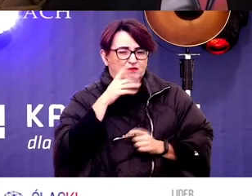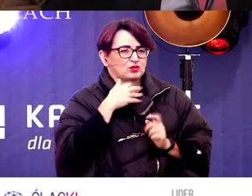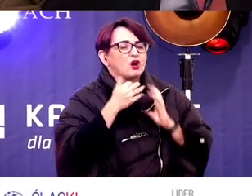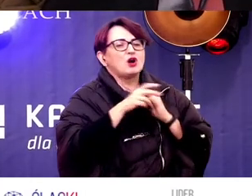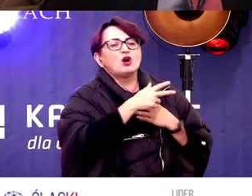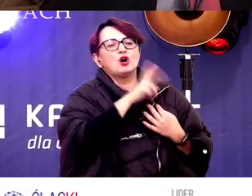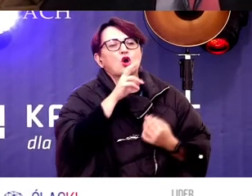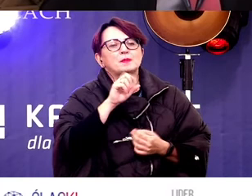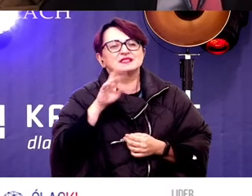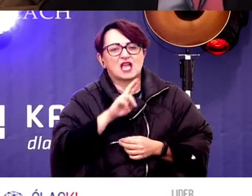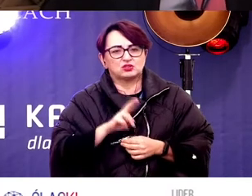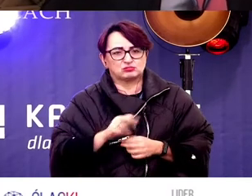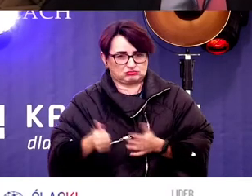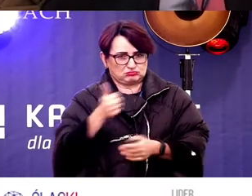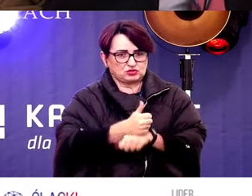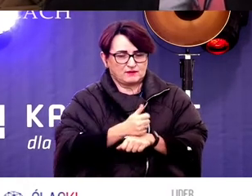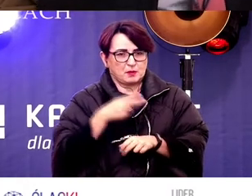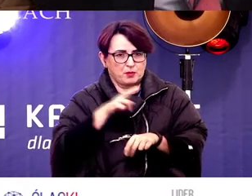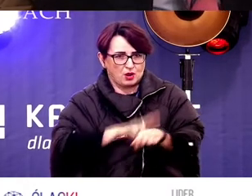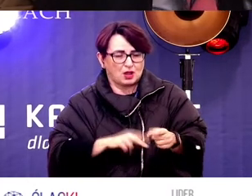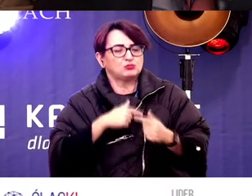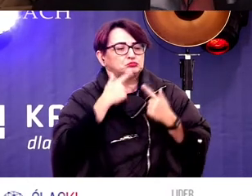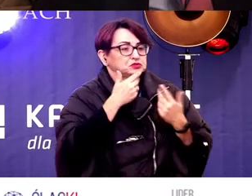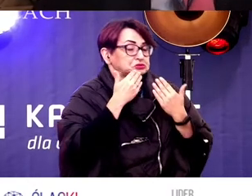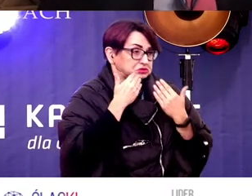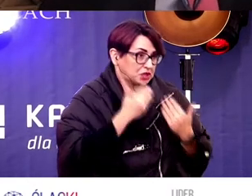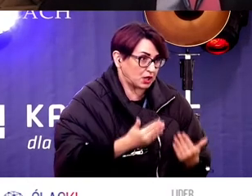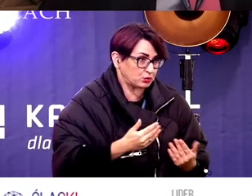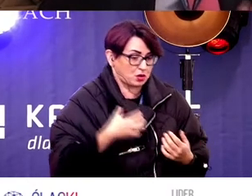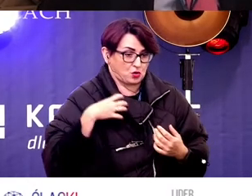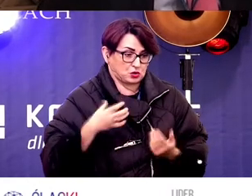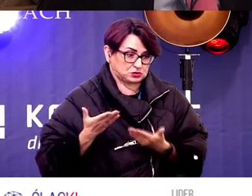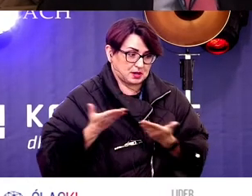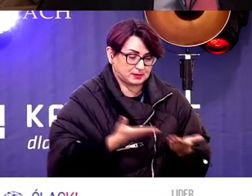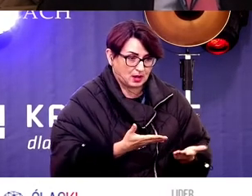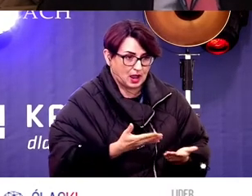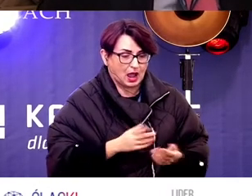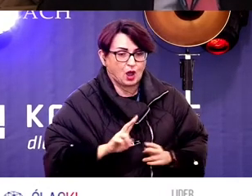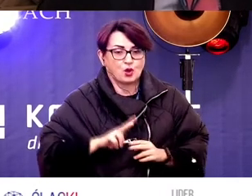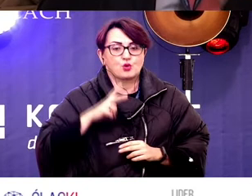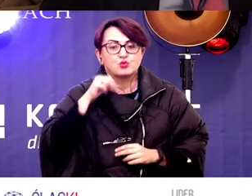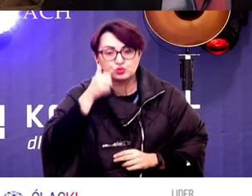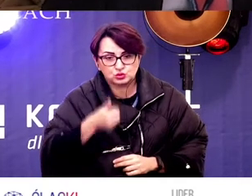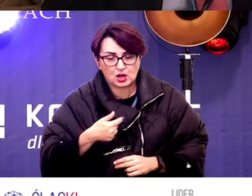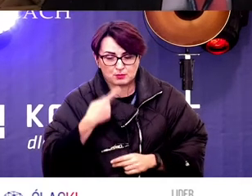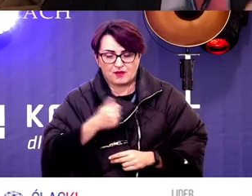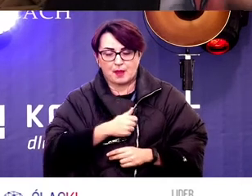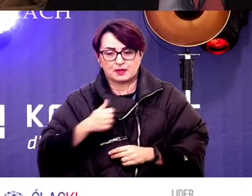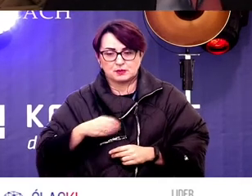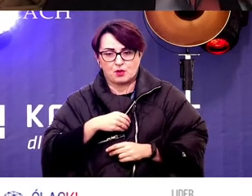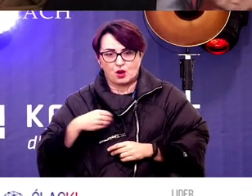komisarzowi policji, mówię: panie komisarzu, no, dziękujemy za taką gościnność. Na drugi dzień przychodzimy znowu, mówię: ambasady